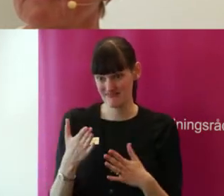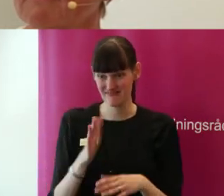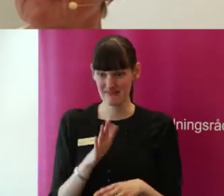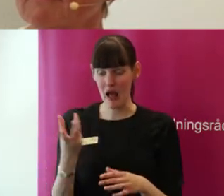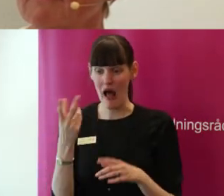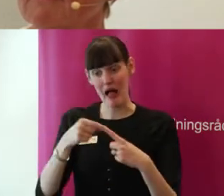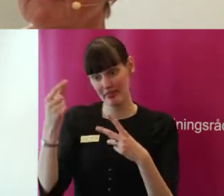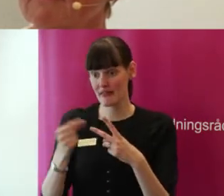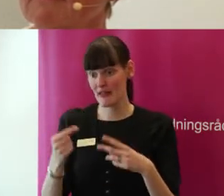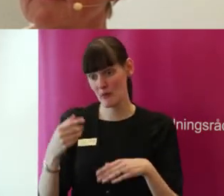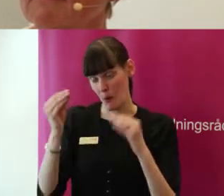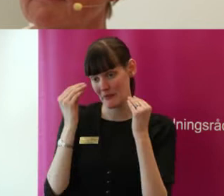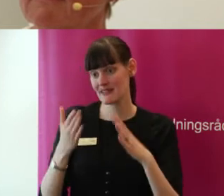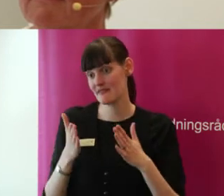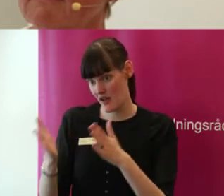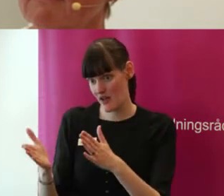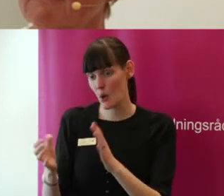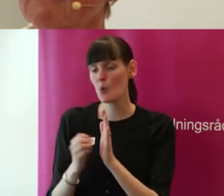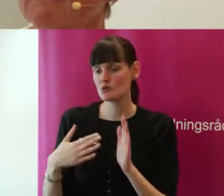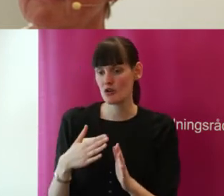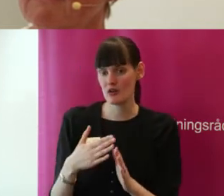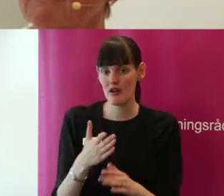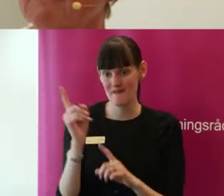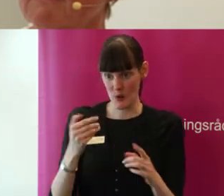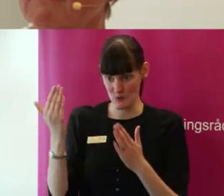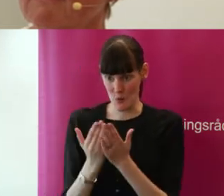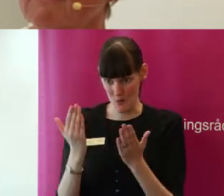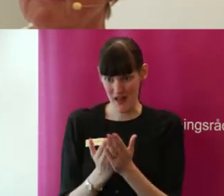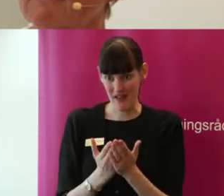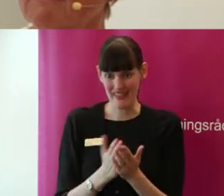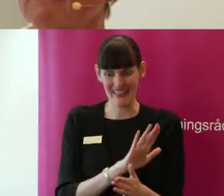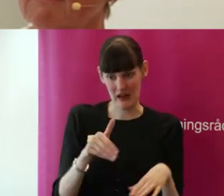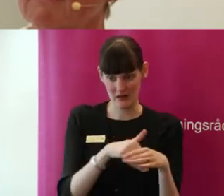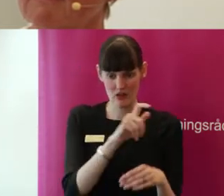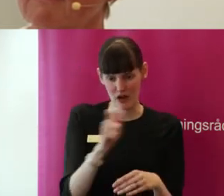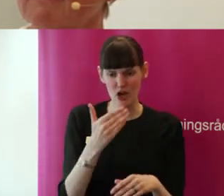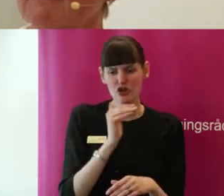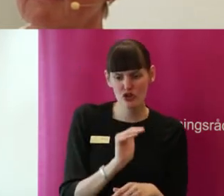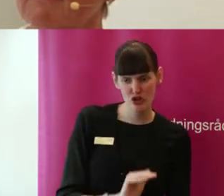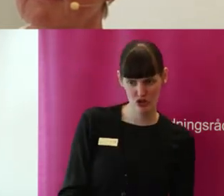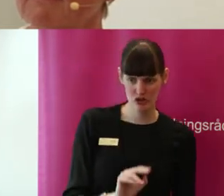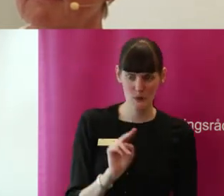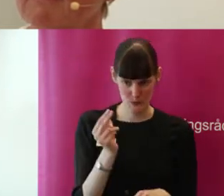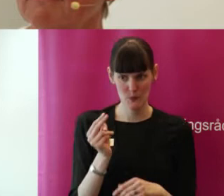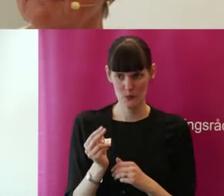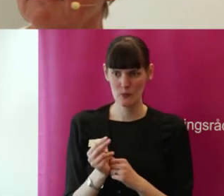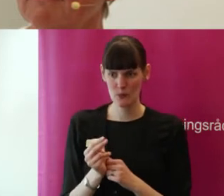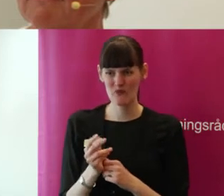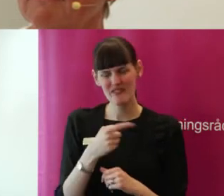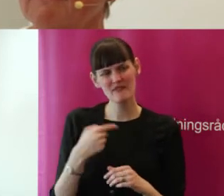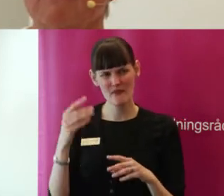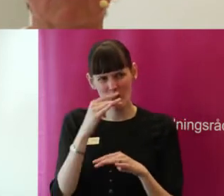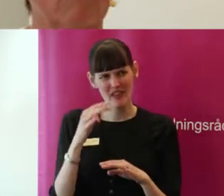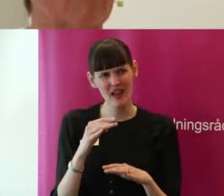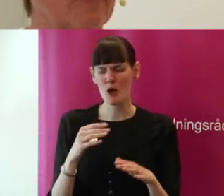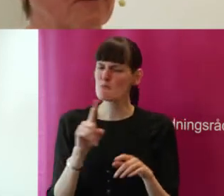vet vi att vi har allt yngre deltagare i folkhögskolans verksamhet, och då funderar man ju någonstans, när de börjar bli så pass mycket